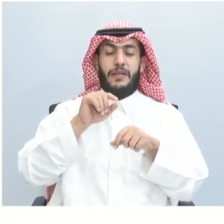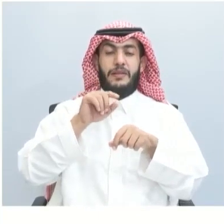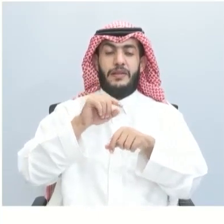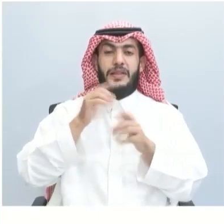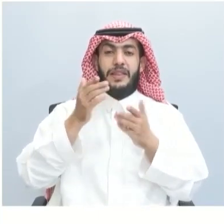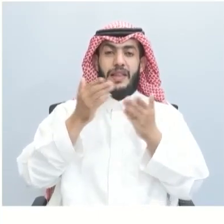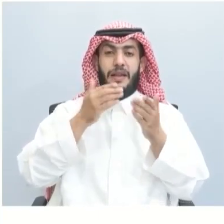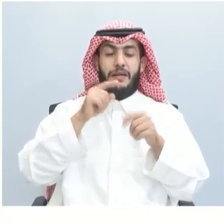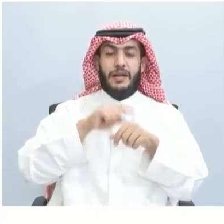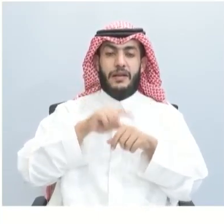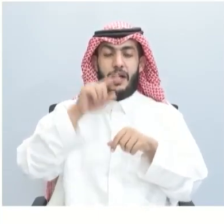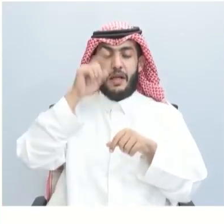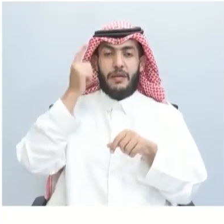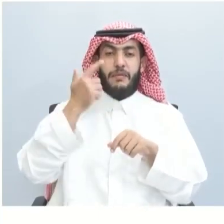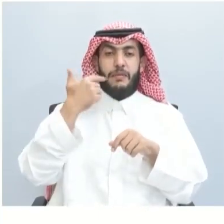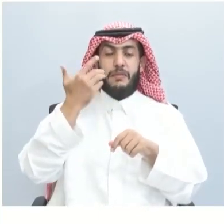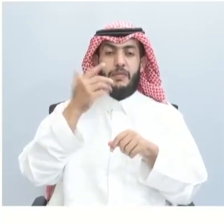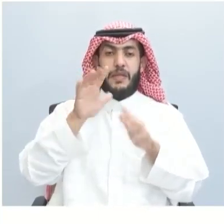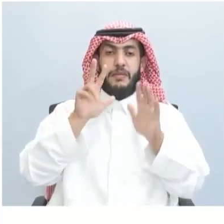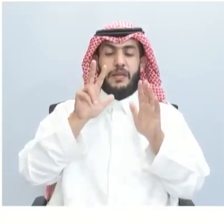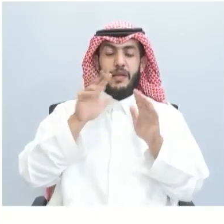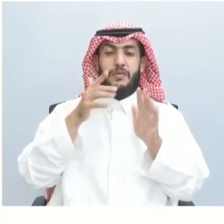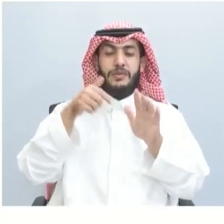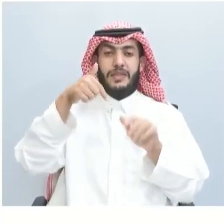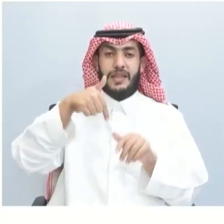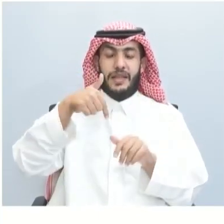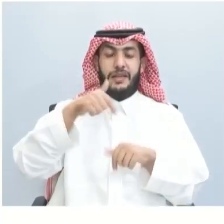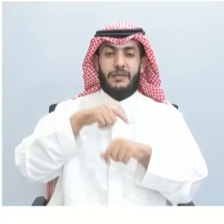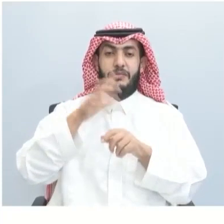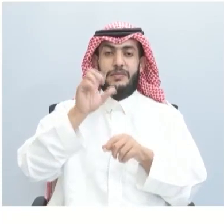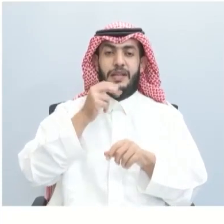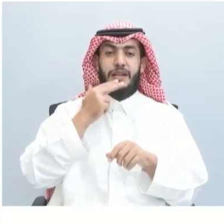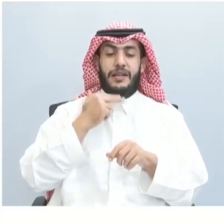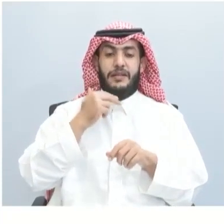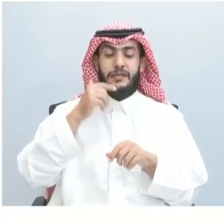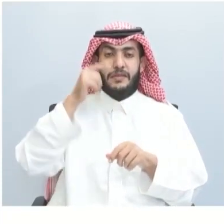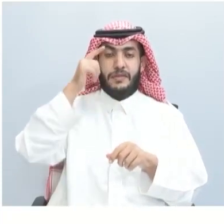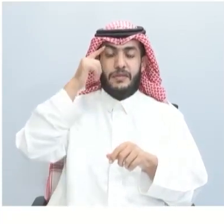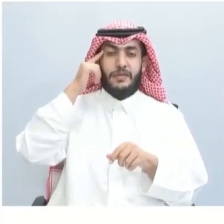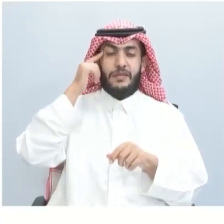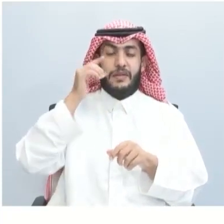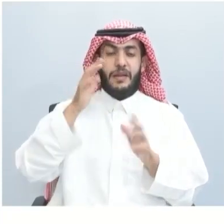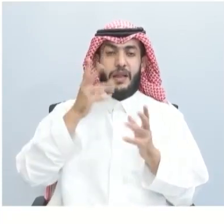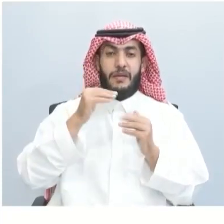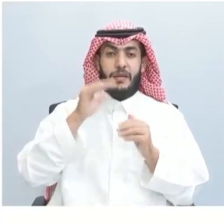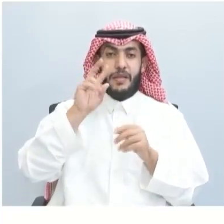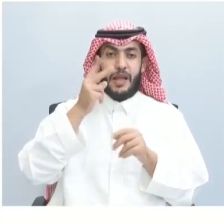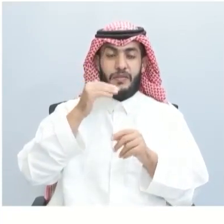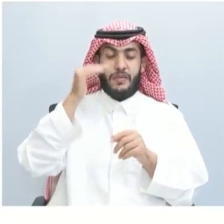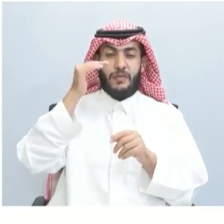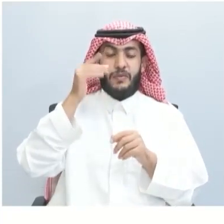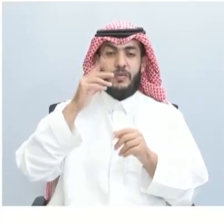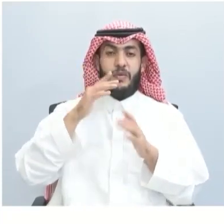الترحيب اذا كانت الساعه اكبر من 18 او 6 تظهر مساء الخير بينما اذا كانت الساعه اكبر من 12